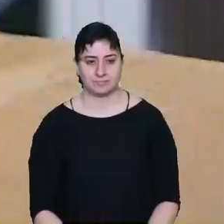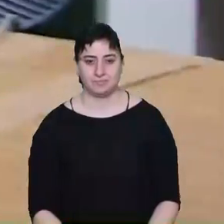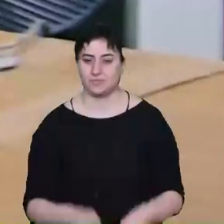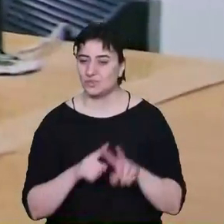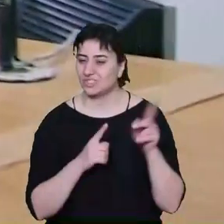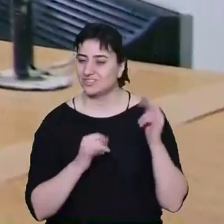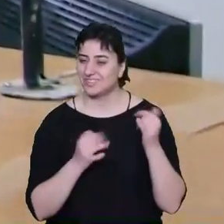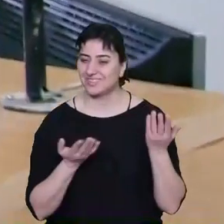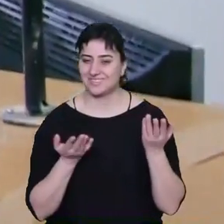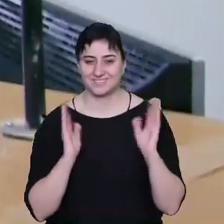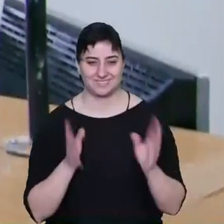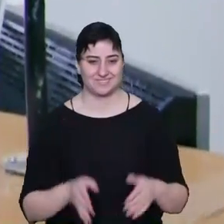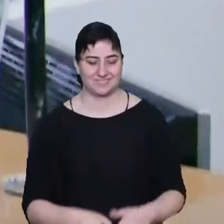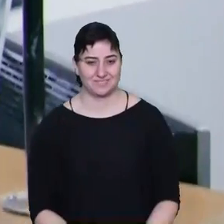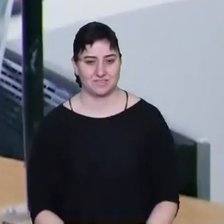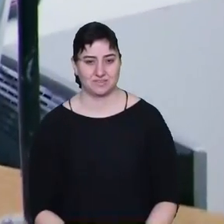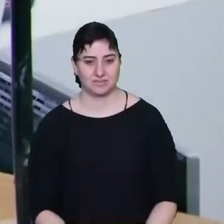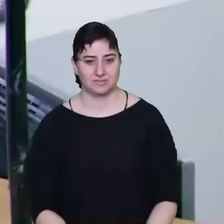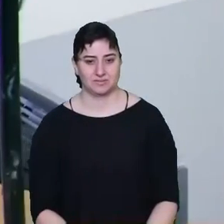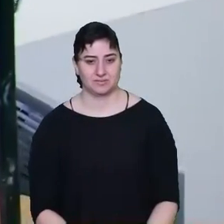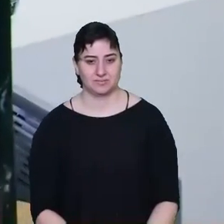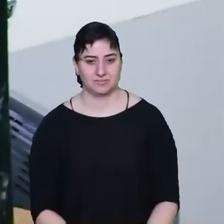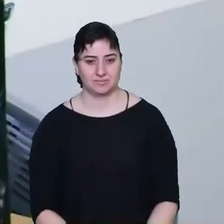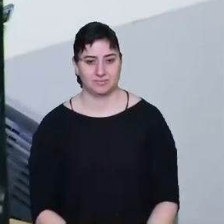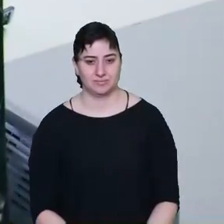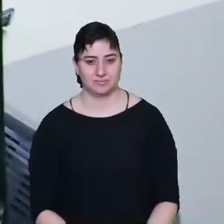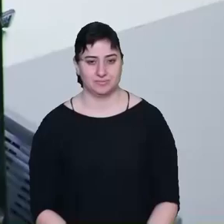Nurhan ya, şaka gibisin ya. Bankayı soyuyor.